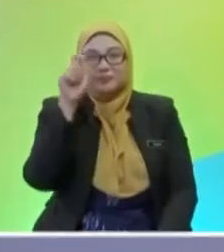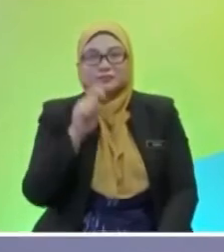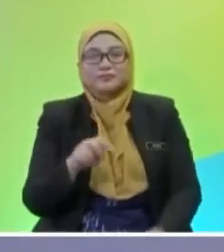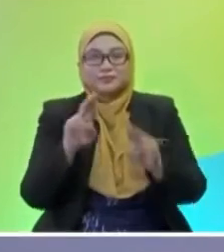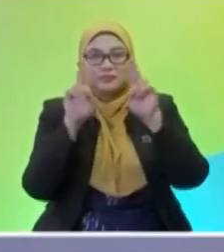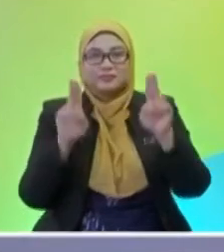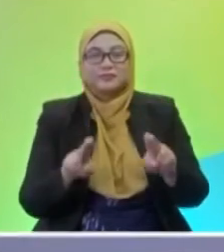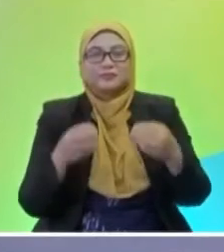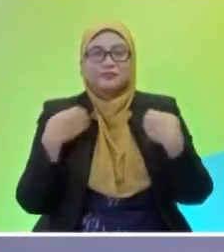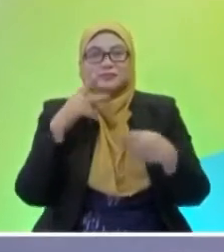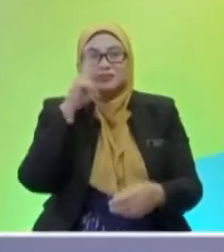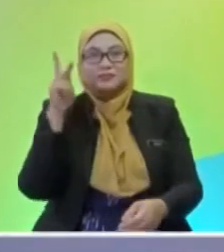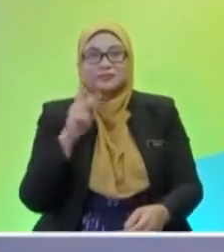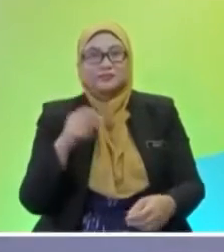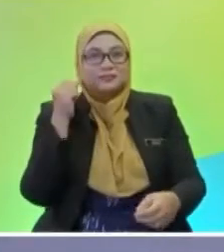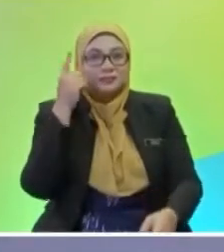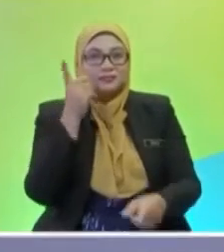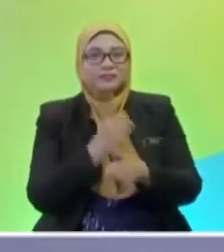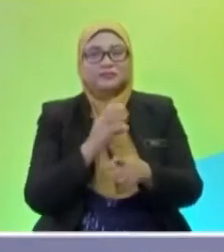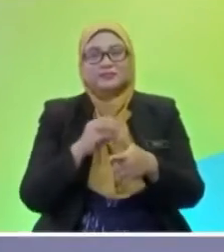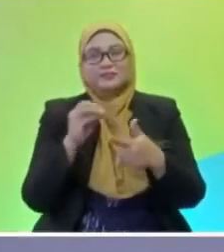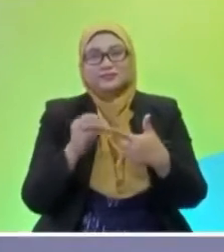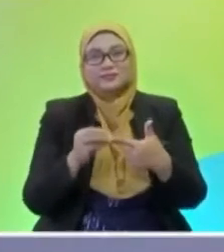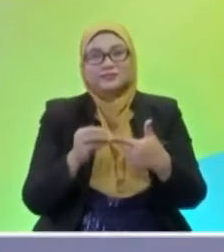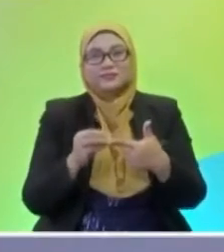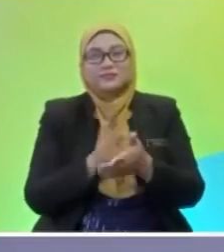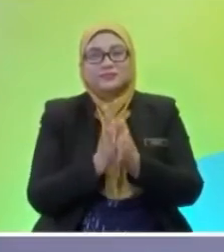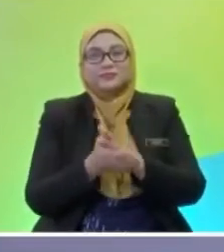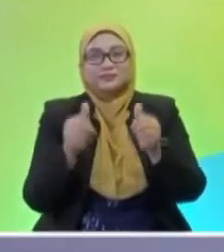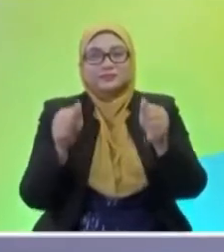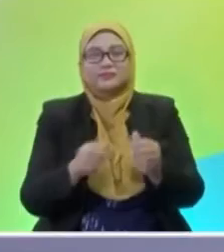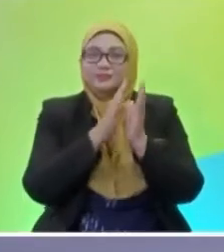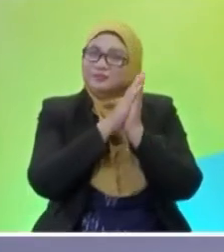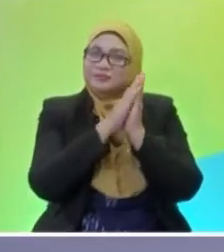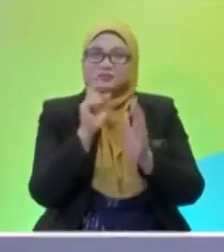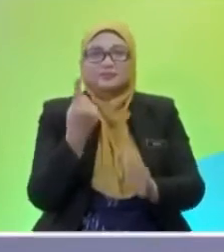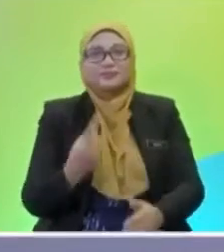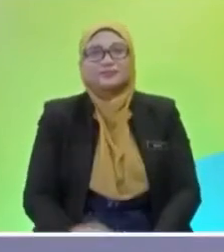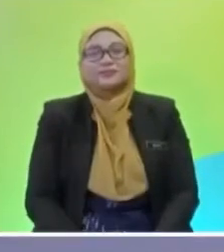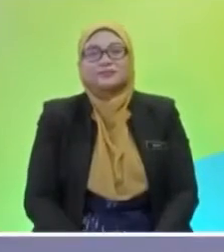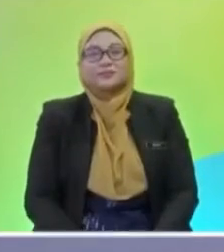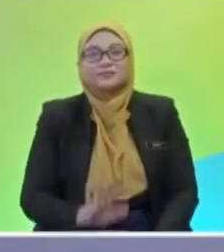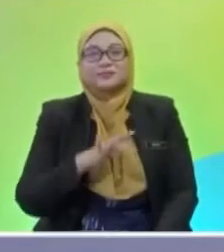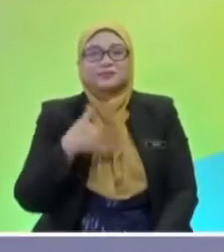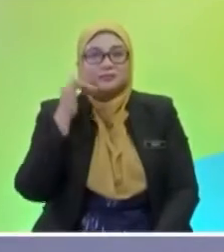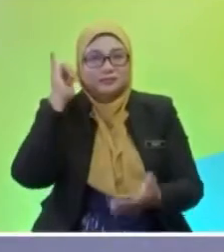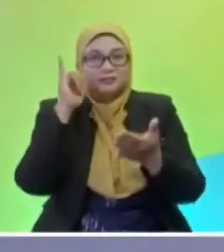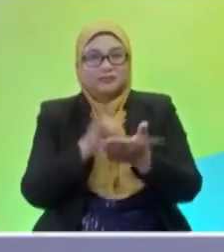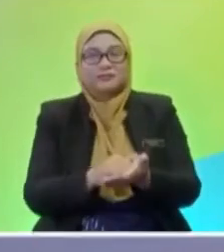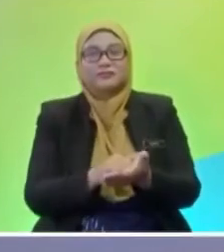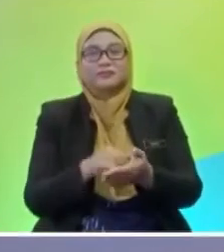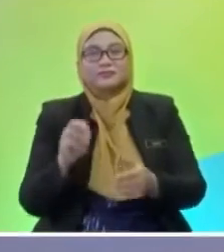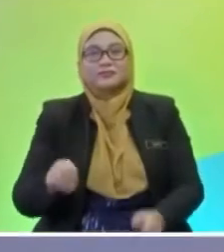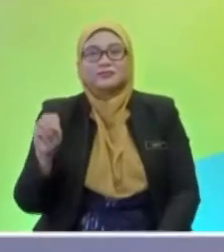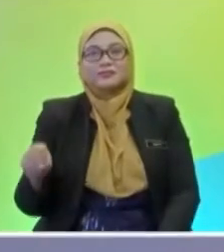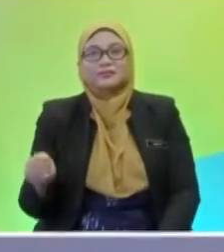betul ataupun dia menjadi ahli tidur saja. Ya, betul. Selalunya saya yakin murid-murid sekolah di